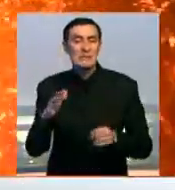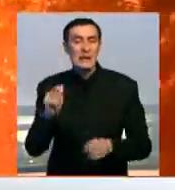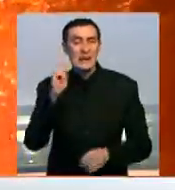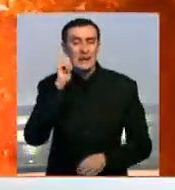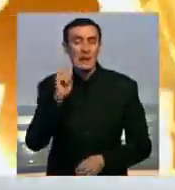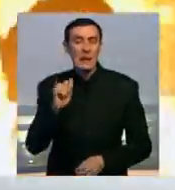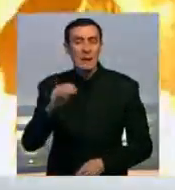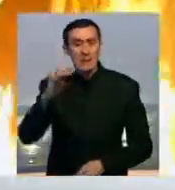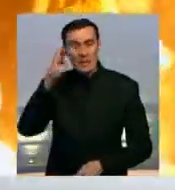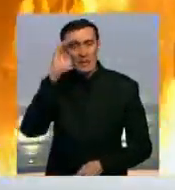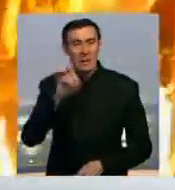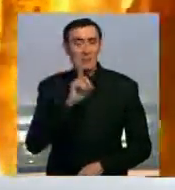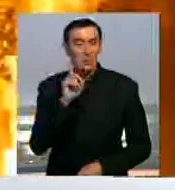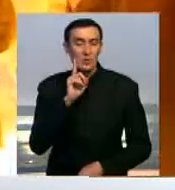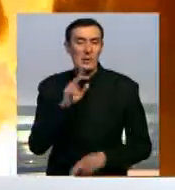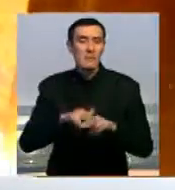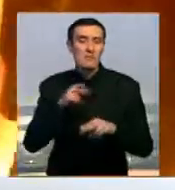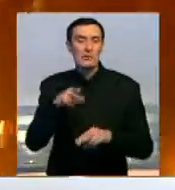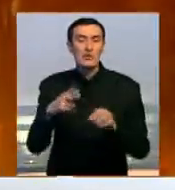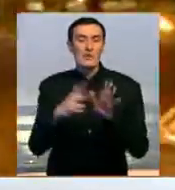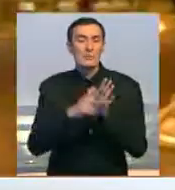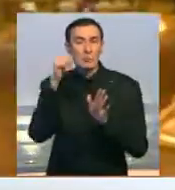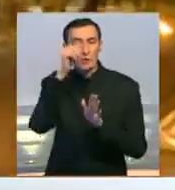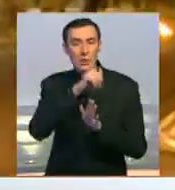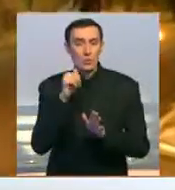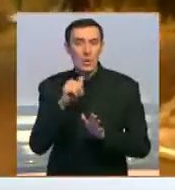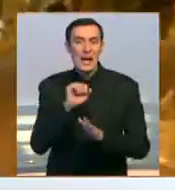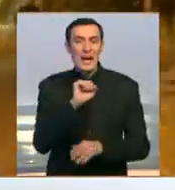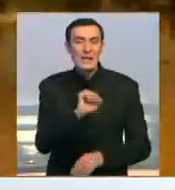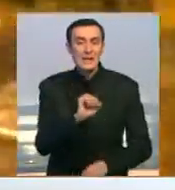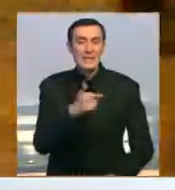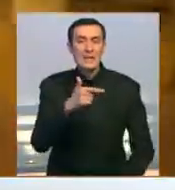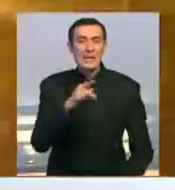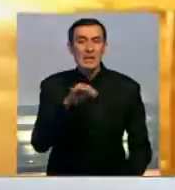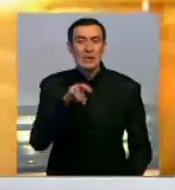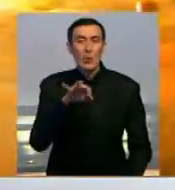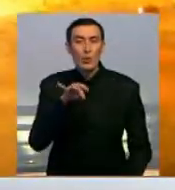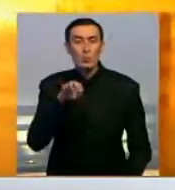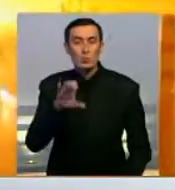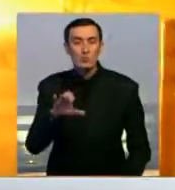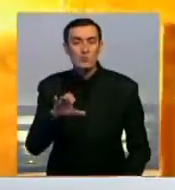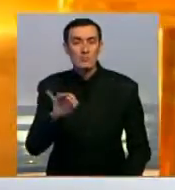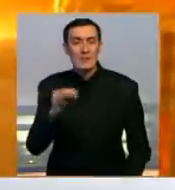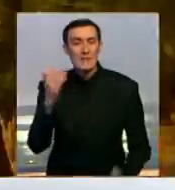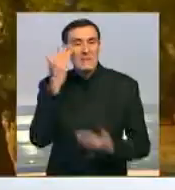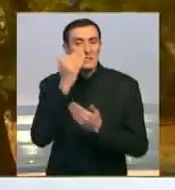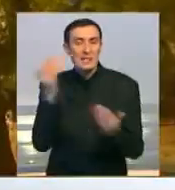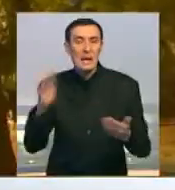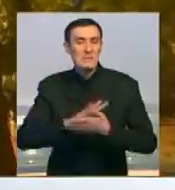подростка полицейским. Напомню, в 2008 году Андреас Григорополос при выяснении